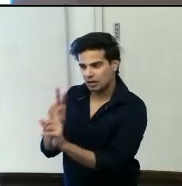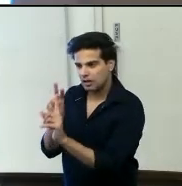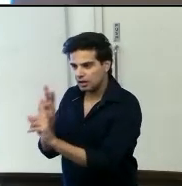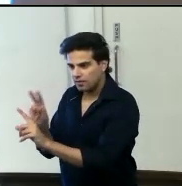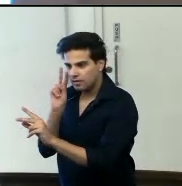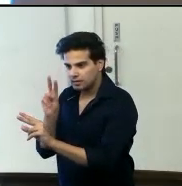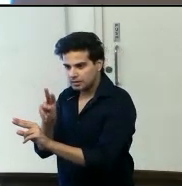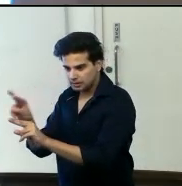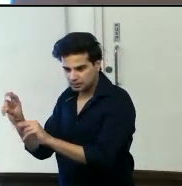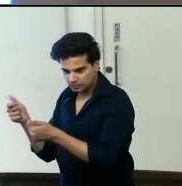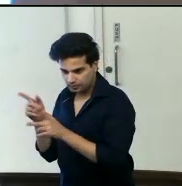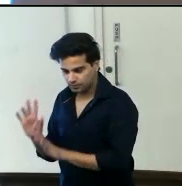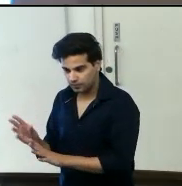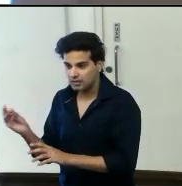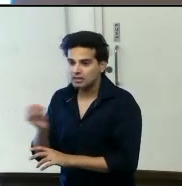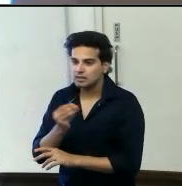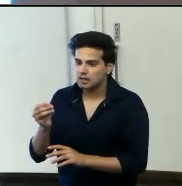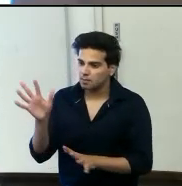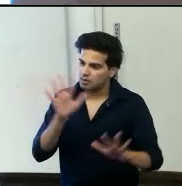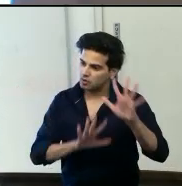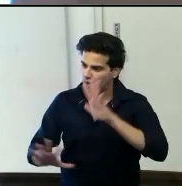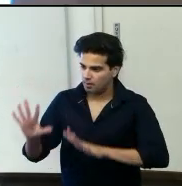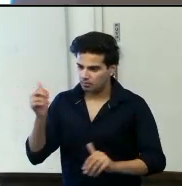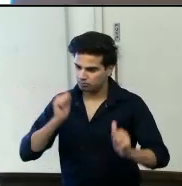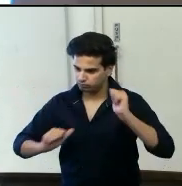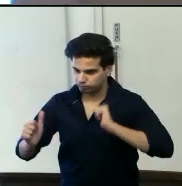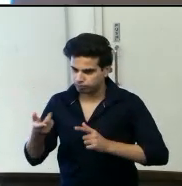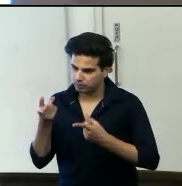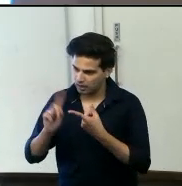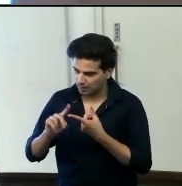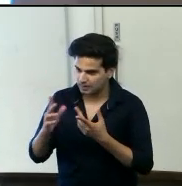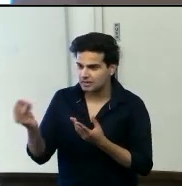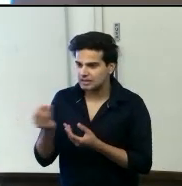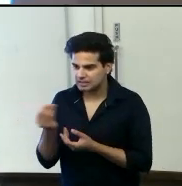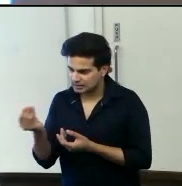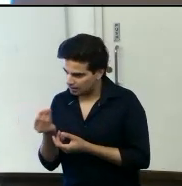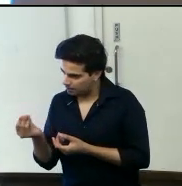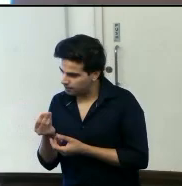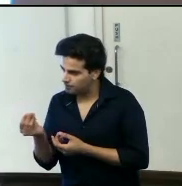ಸೀನ್. ಸಮ್ ಡ್ರಾಮಾ ಈಸ್ ಹ್ಯಾಪನಿಂಗ್, ಸಮಥಿಂಗ್